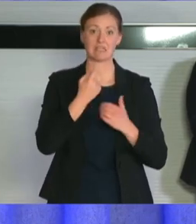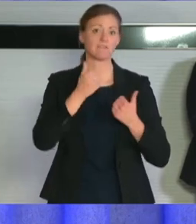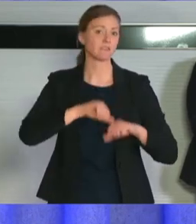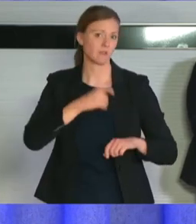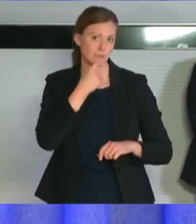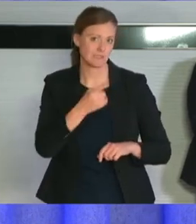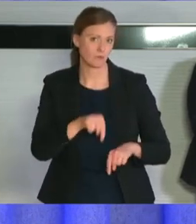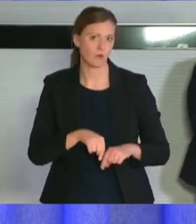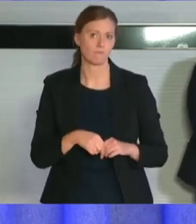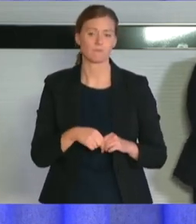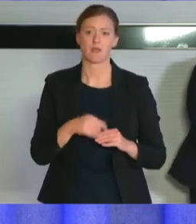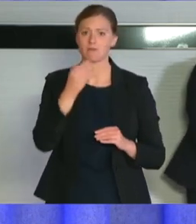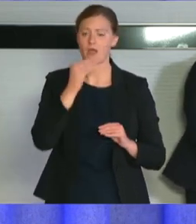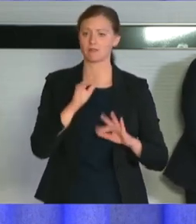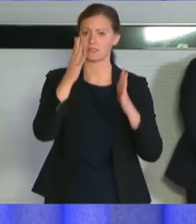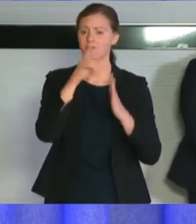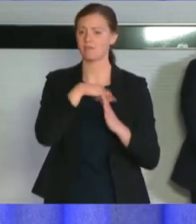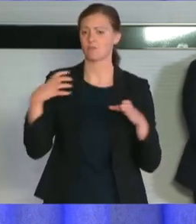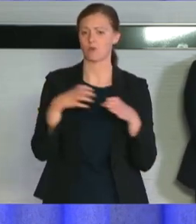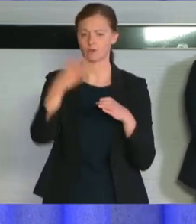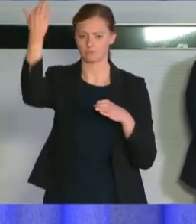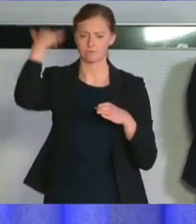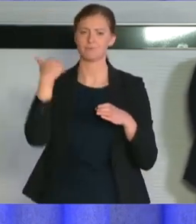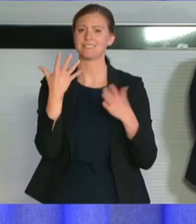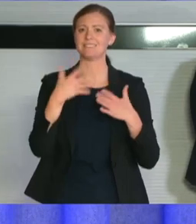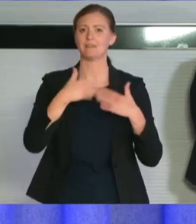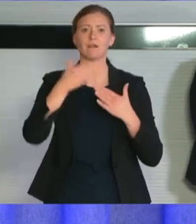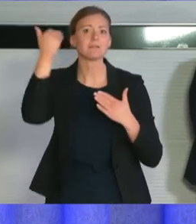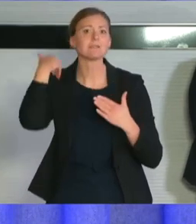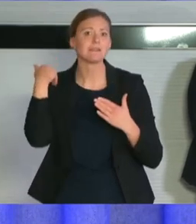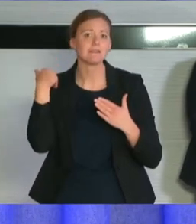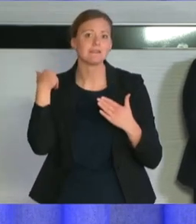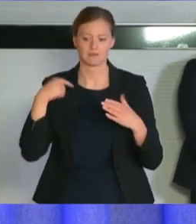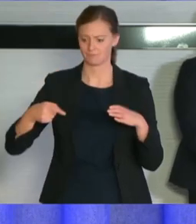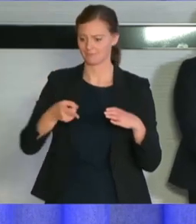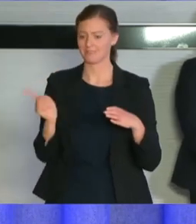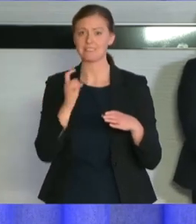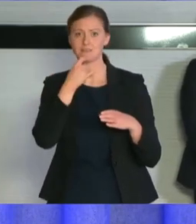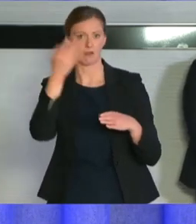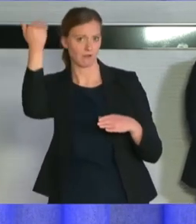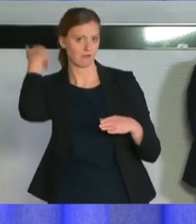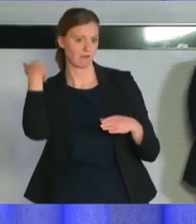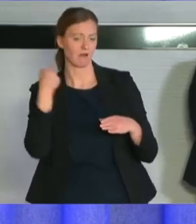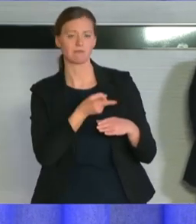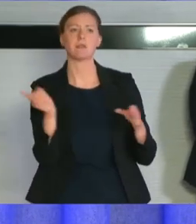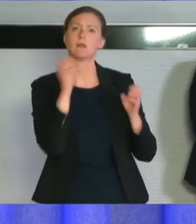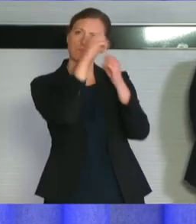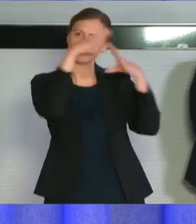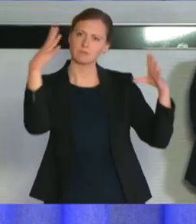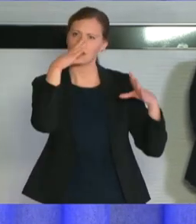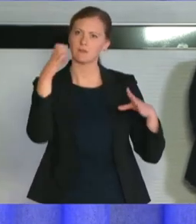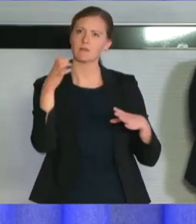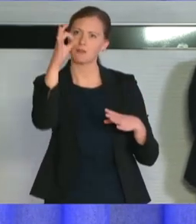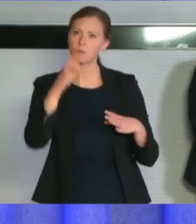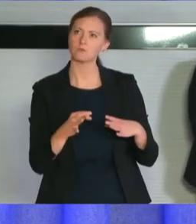med næringslivet for nå 10 dager siden, så var jo de tydelige på den gangen at de så for seg at ca.